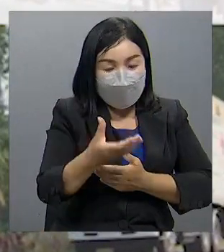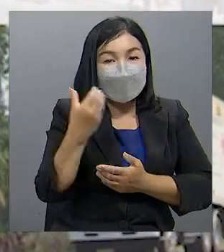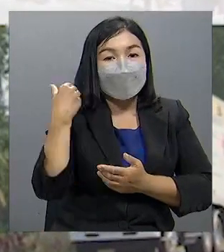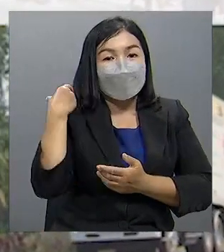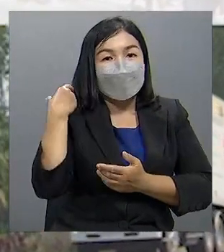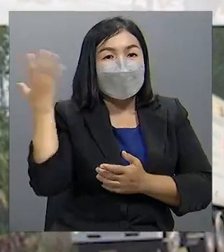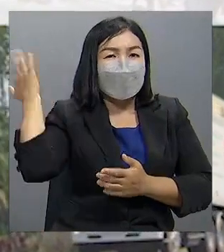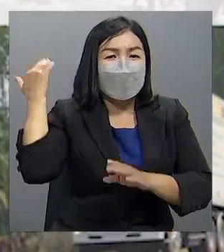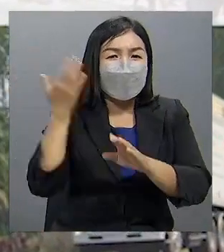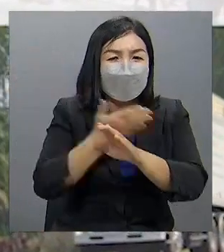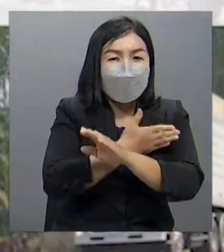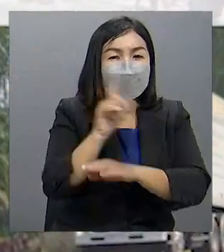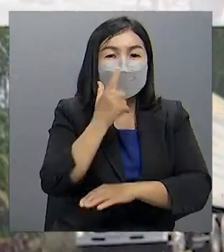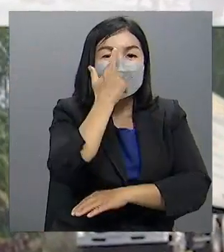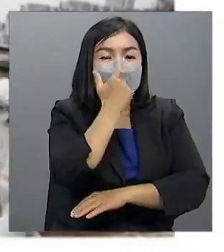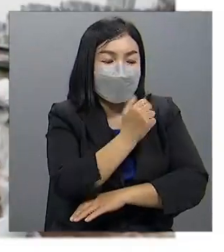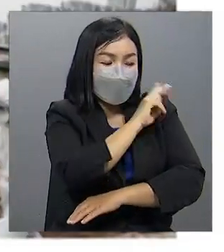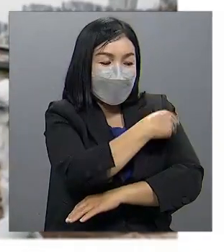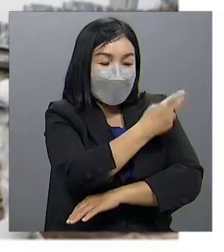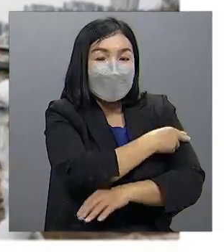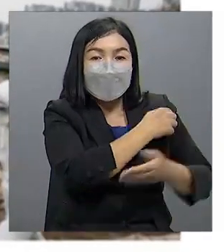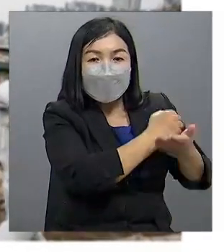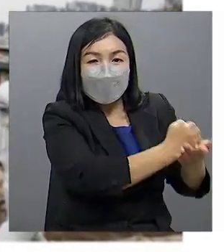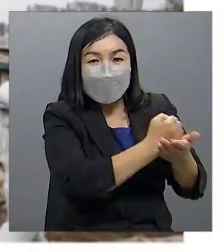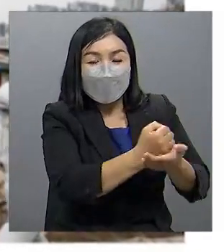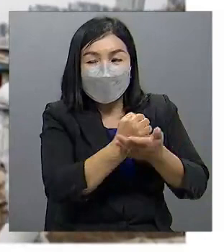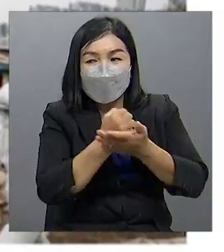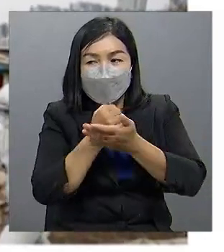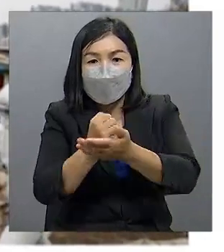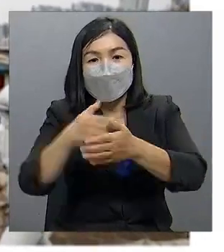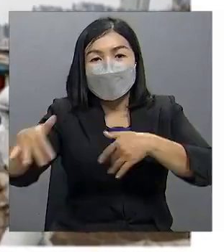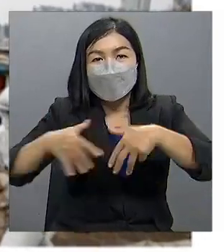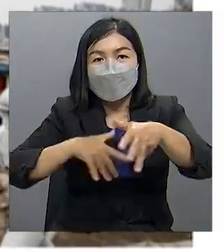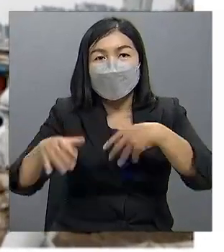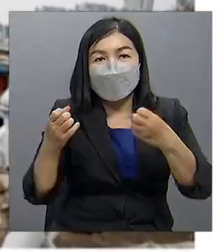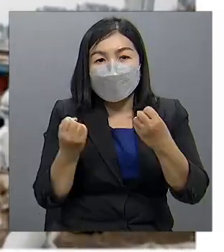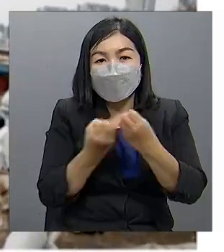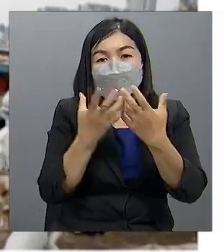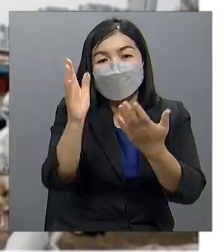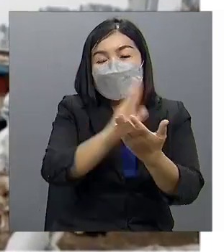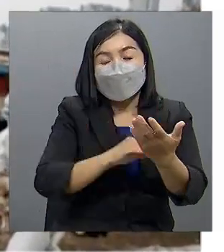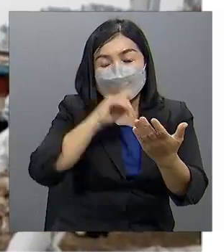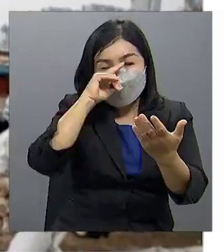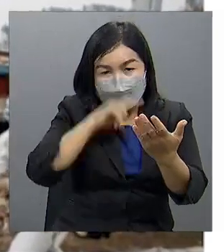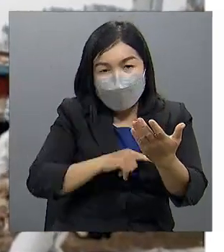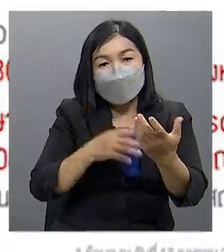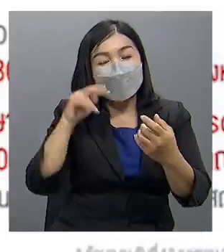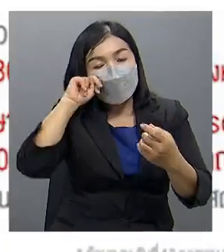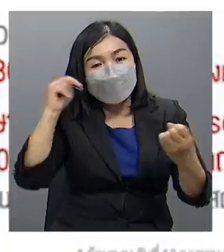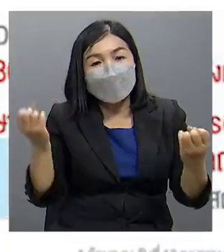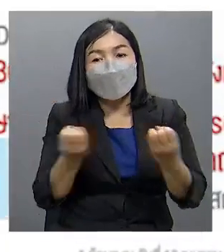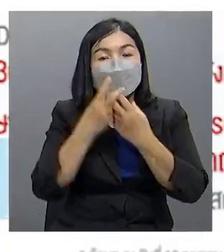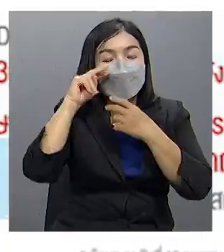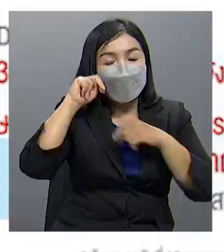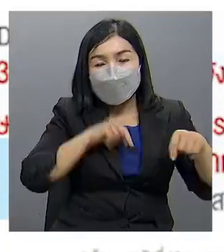สภากาชาดไทยได้ความช่วยเหลือบรรเทาทุกข์ผู้ประสบภัยทั่วประเทศไม่ว่าจะเป็นภัยพิบัติจากแผ่นดินไหวอุทกภั